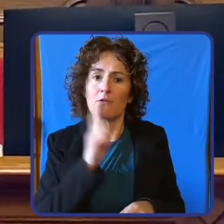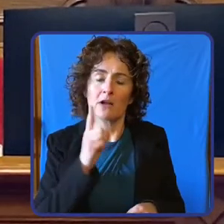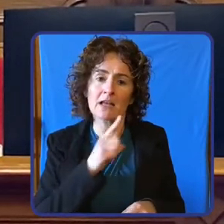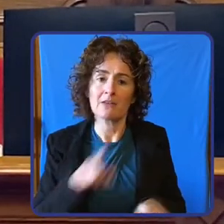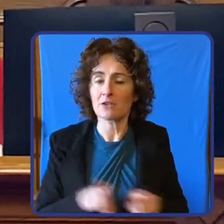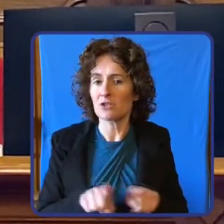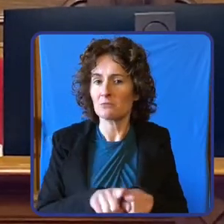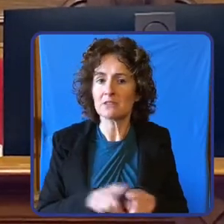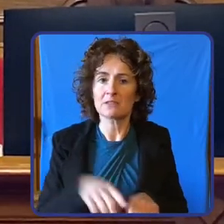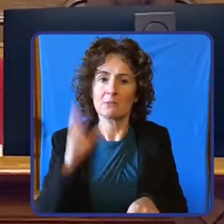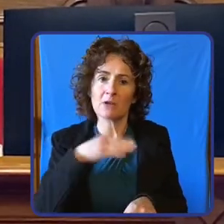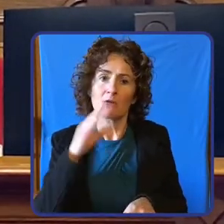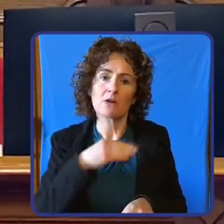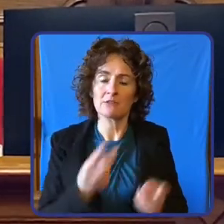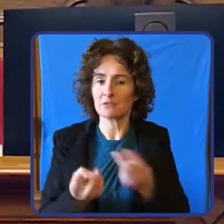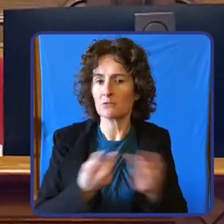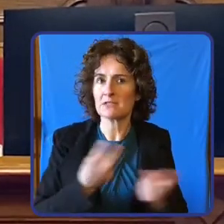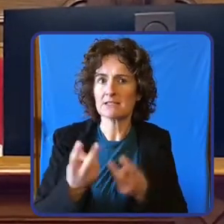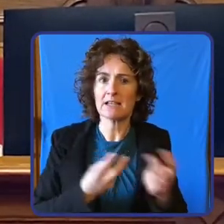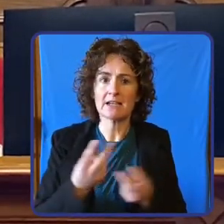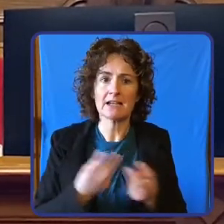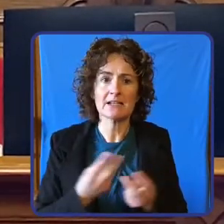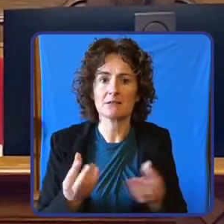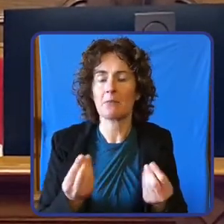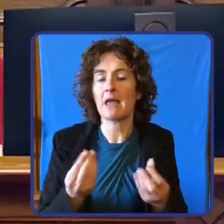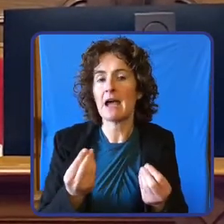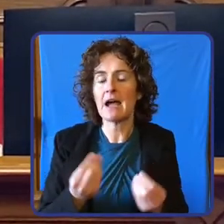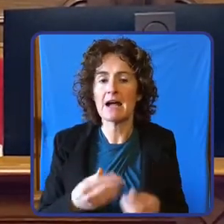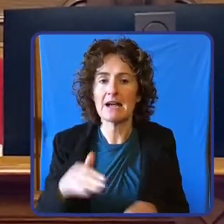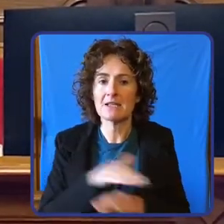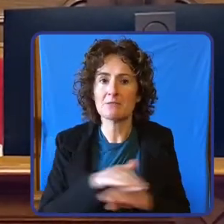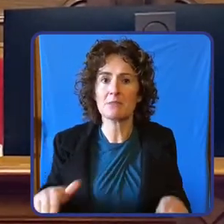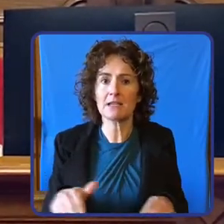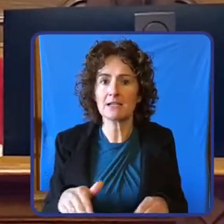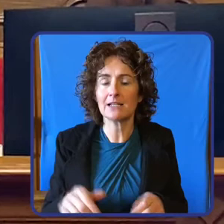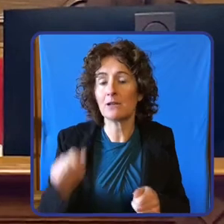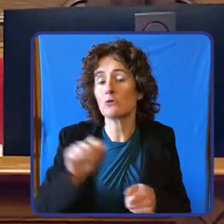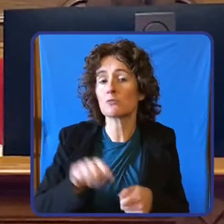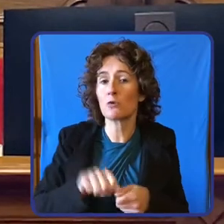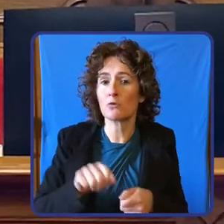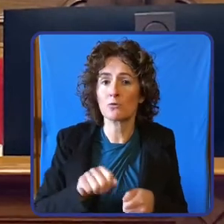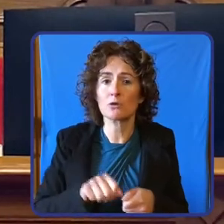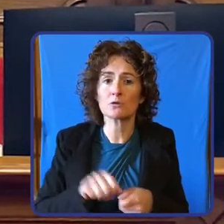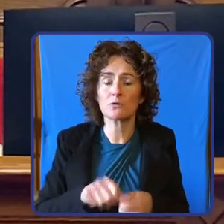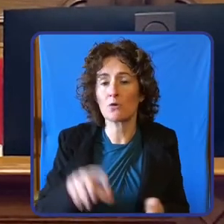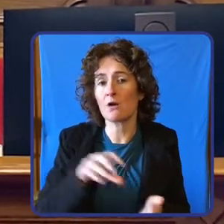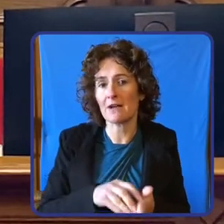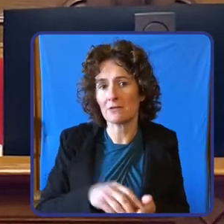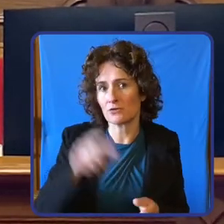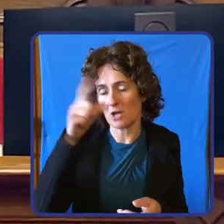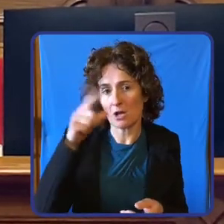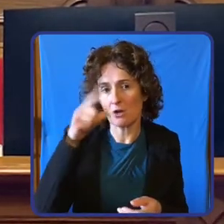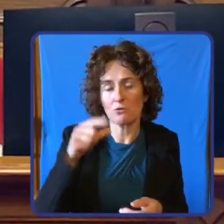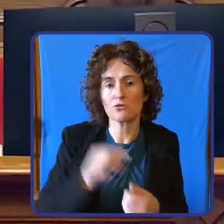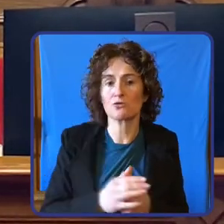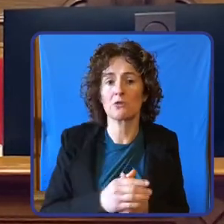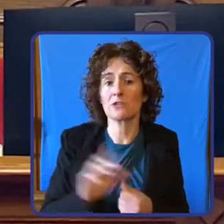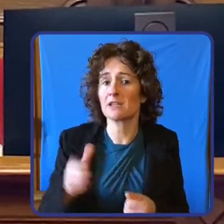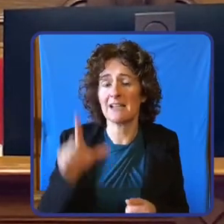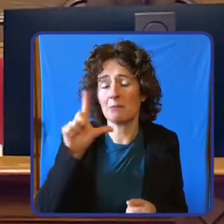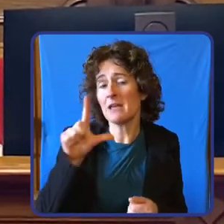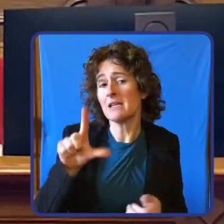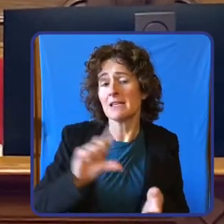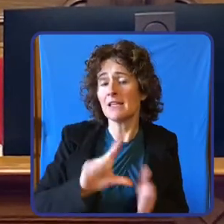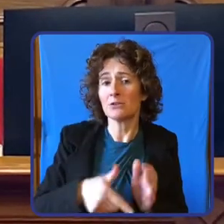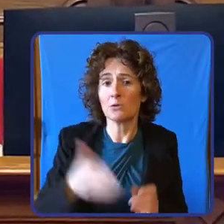be. Hogy hány milliót spóroltunk már a városi lakosoknak, nem beszélve arról, hogy nem 2 óránként, hanem óránként jár a busz, hogy olyan helyre is